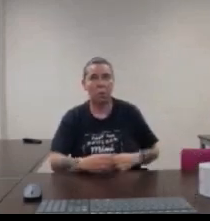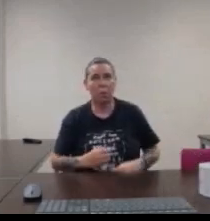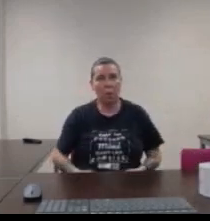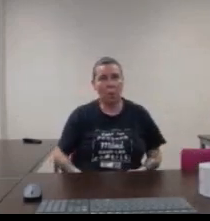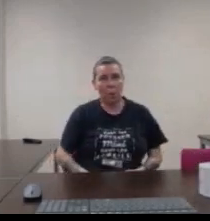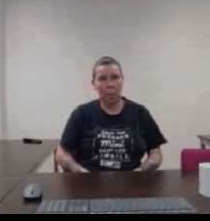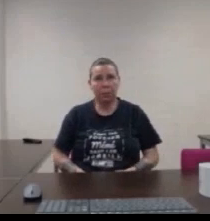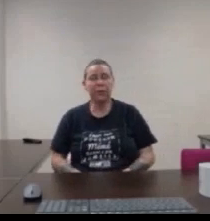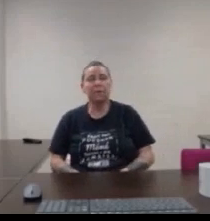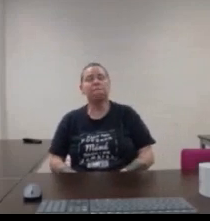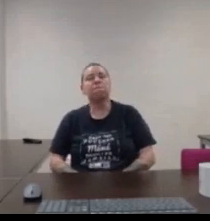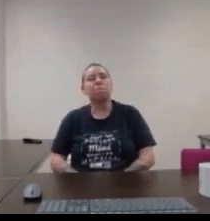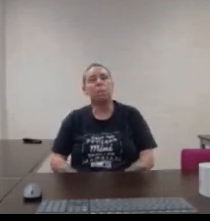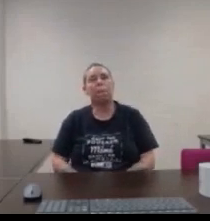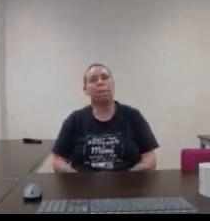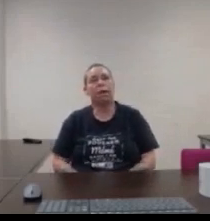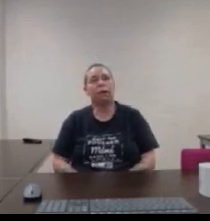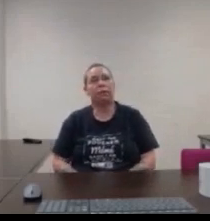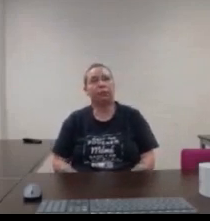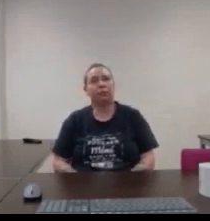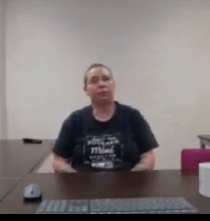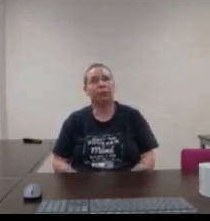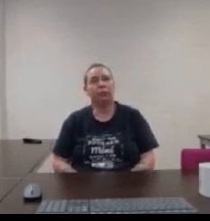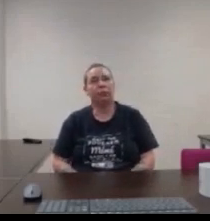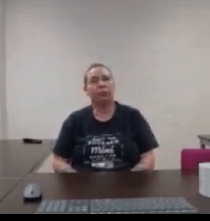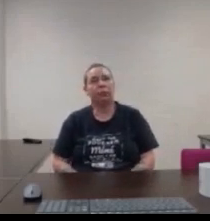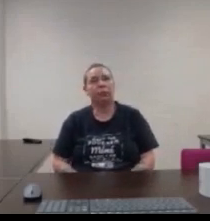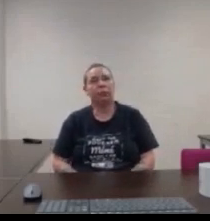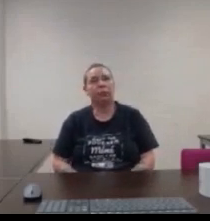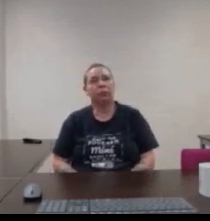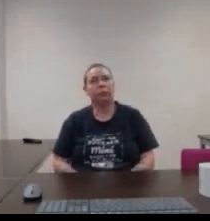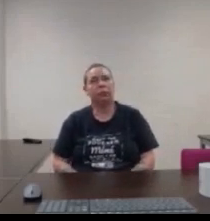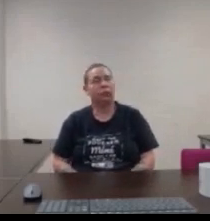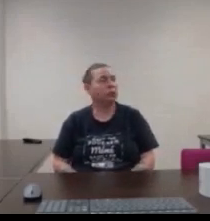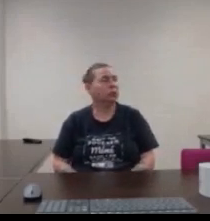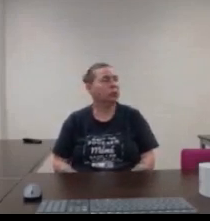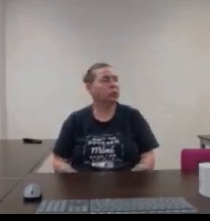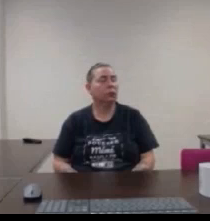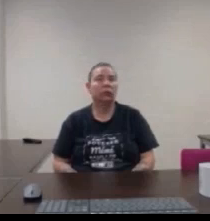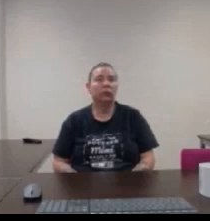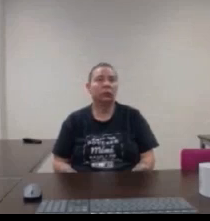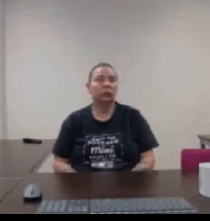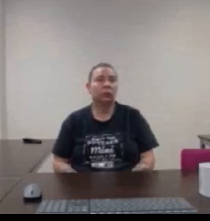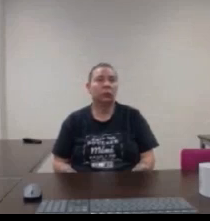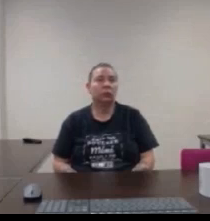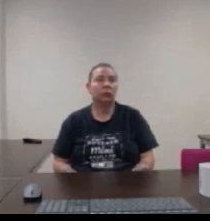vous voyez aussi un angle de 90 degrés. Or, c'est les bras le long du corps déjà, puis un angle de 90 degrés